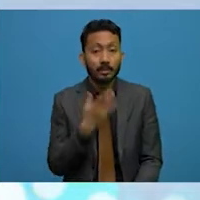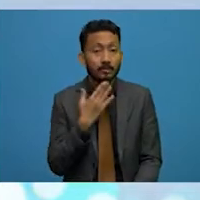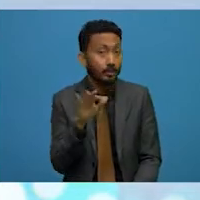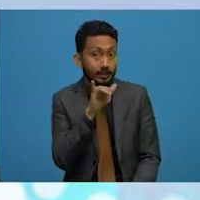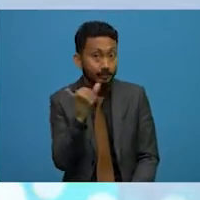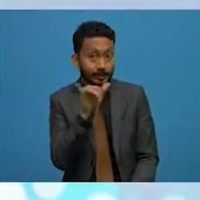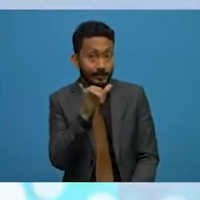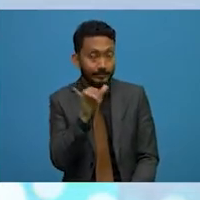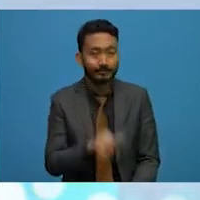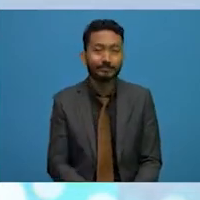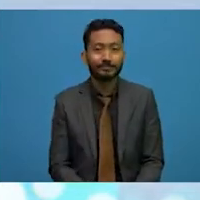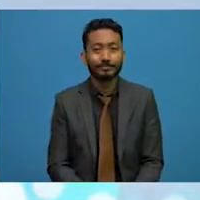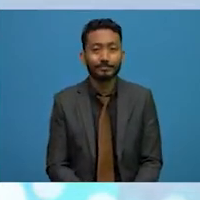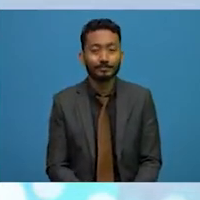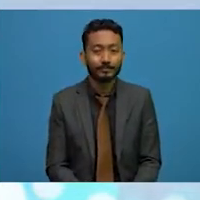warna.